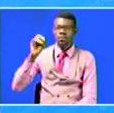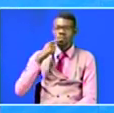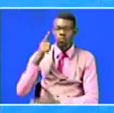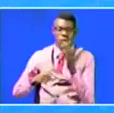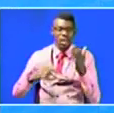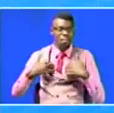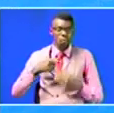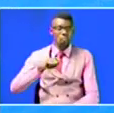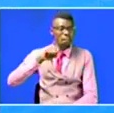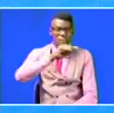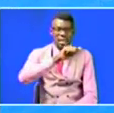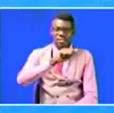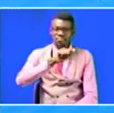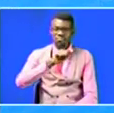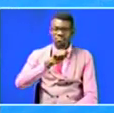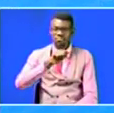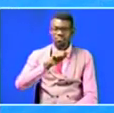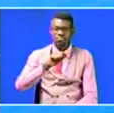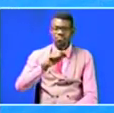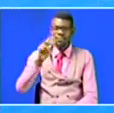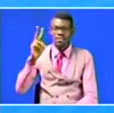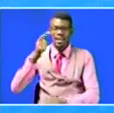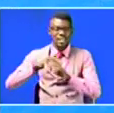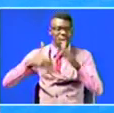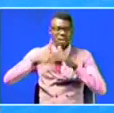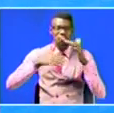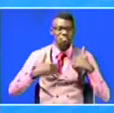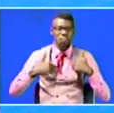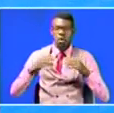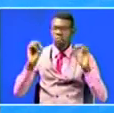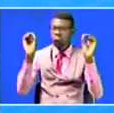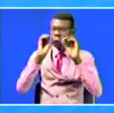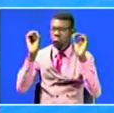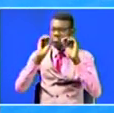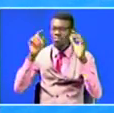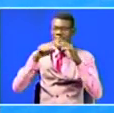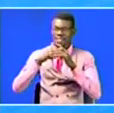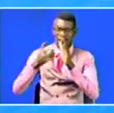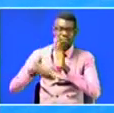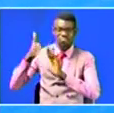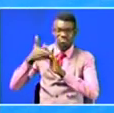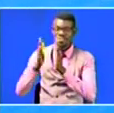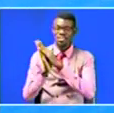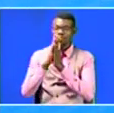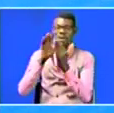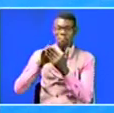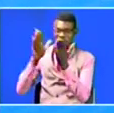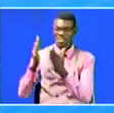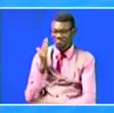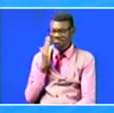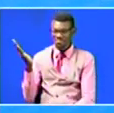atakayelipwa fidia katika awamu ya pili ya kuwatimua maskota hao ambayo itaanza hivi punde. Alan Ochanda na taarifa hiyo.